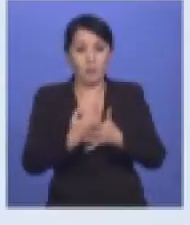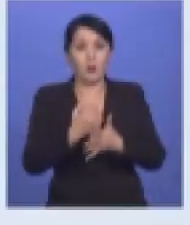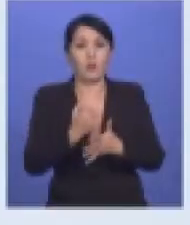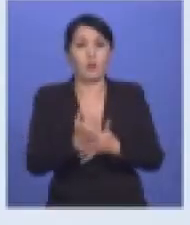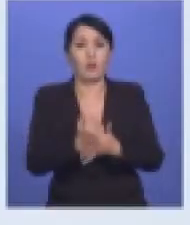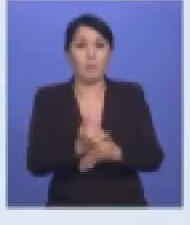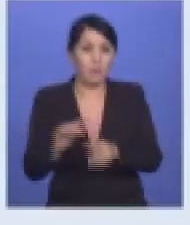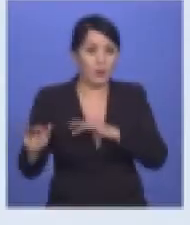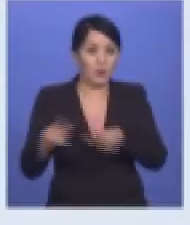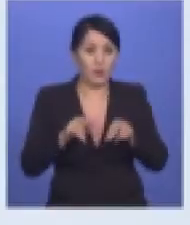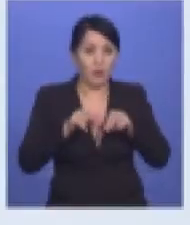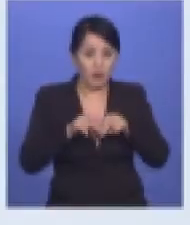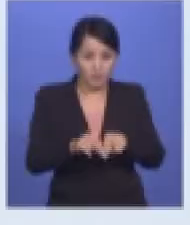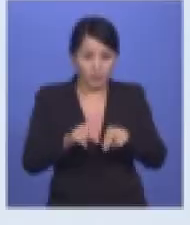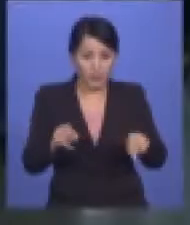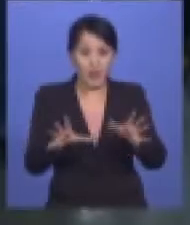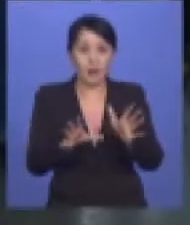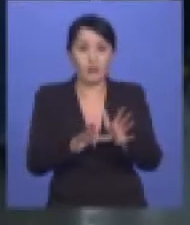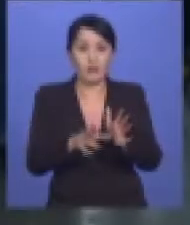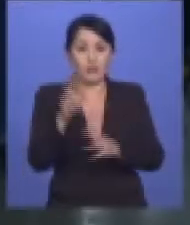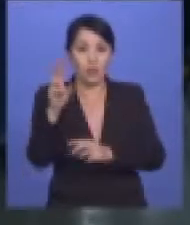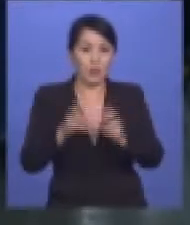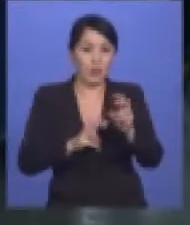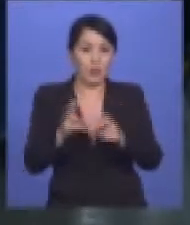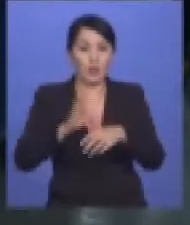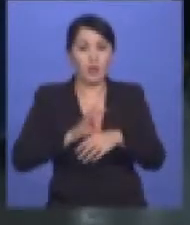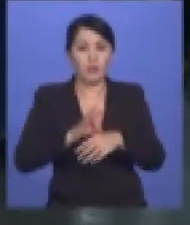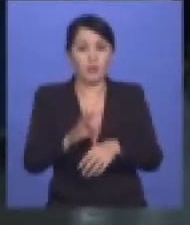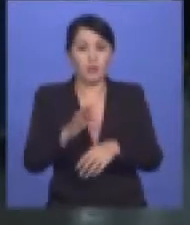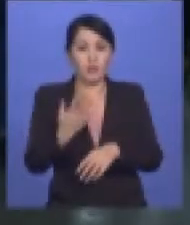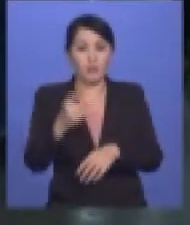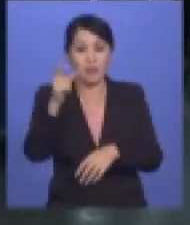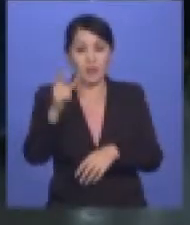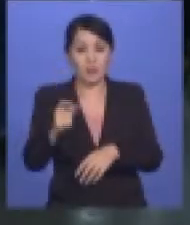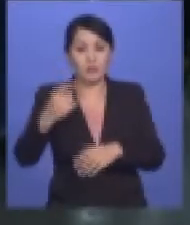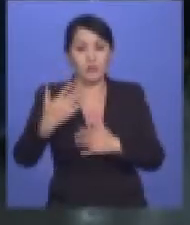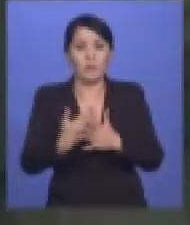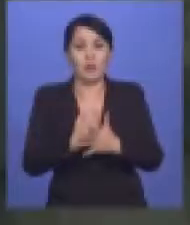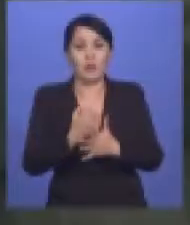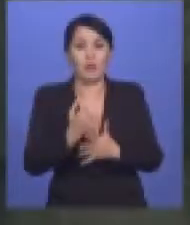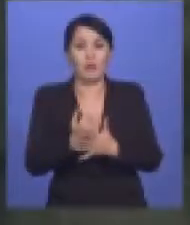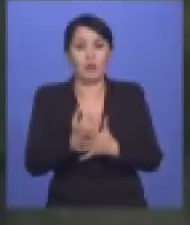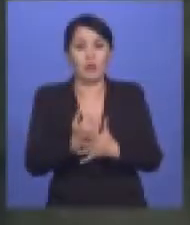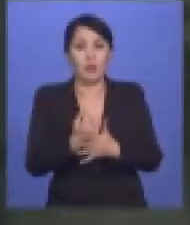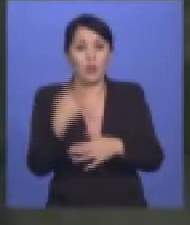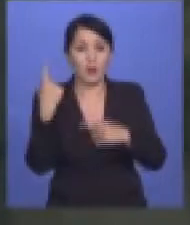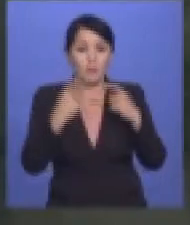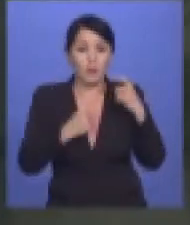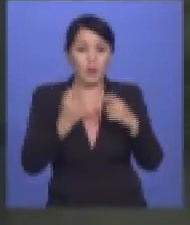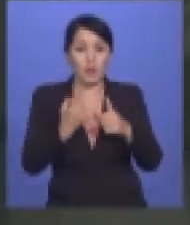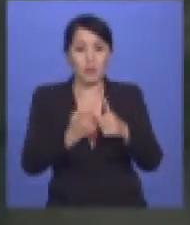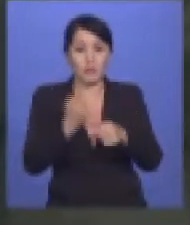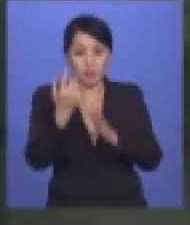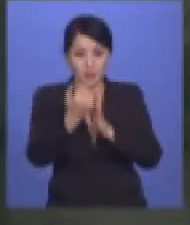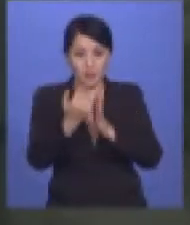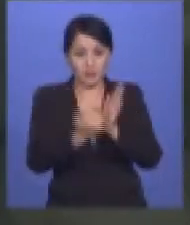Мұндай шаралар Петропавл электротехникалық зауытында да жүргізілуде. Онда 5 адам жаңа мамандықты игеріп жатыр. Тағы колледждерде аталмыш